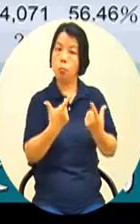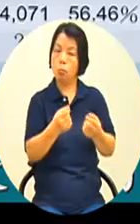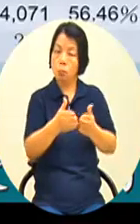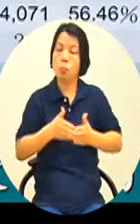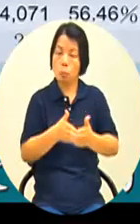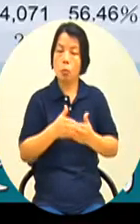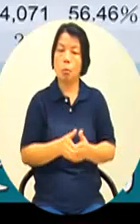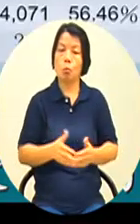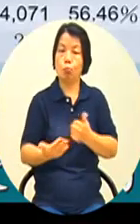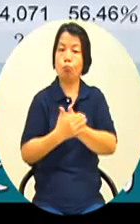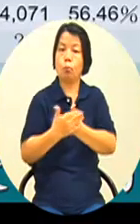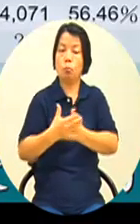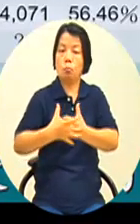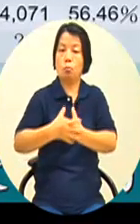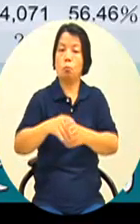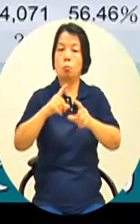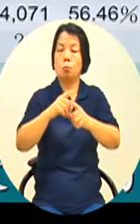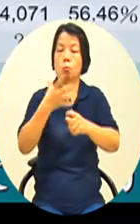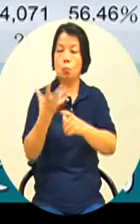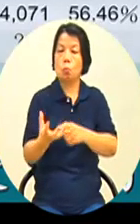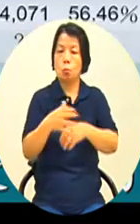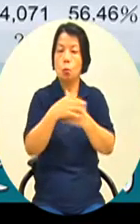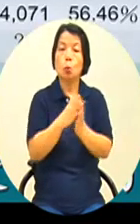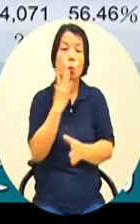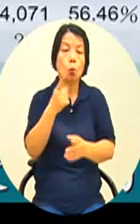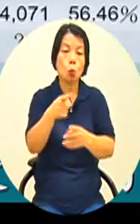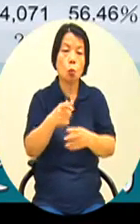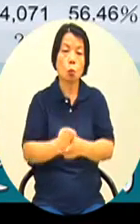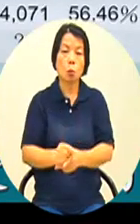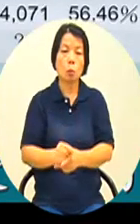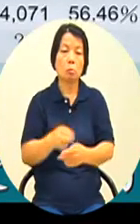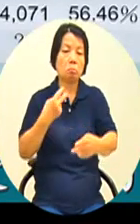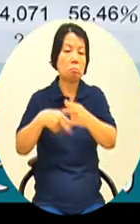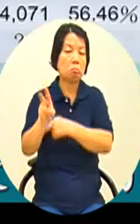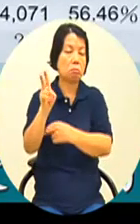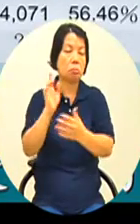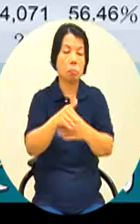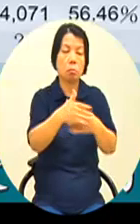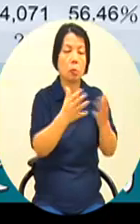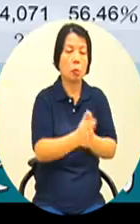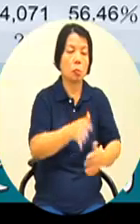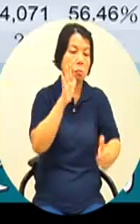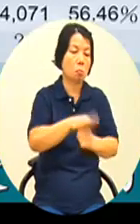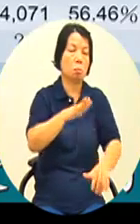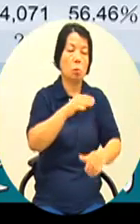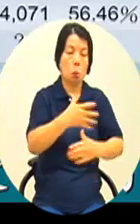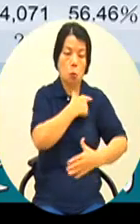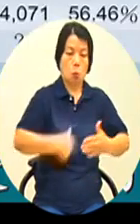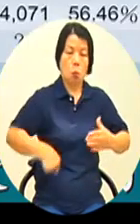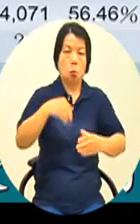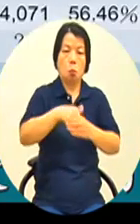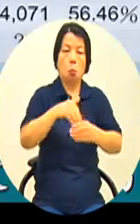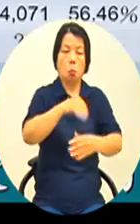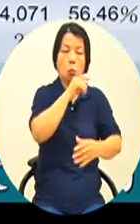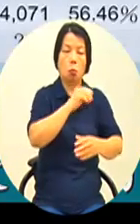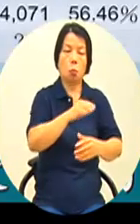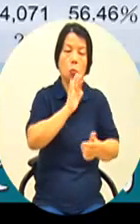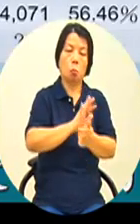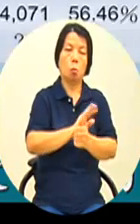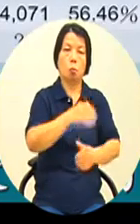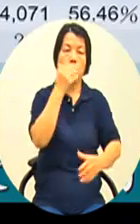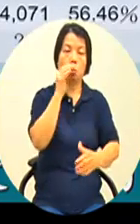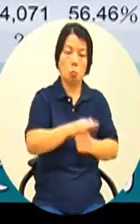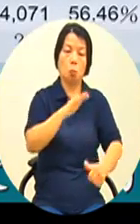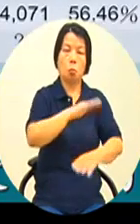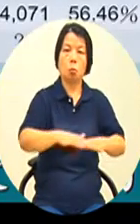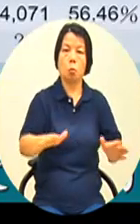哎呀，万一若去互走去哦，会落选呢。所以大枝条啊卡爱顾啊好啊，啊你嘛同款啊，大